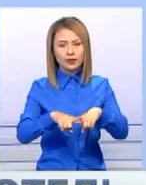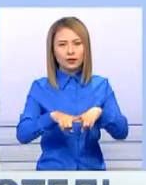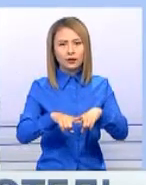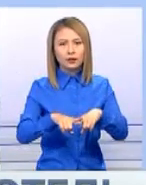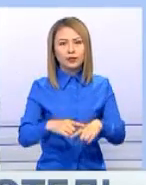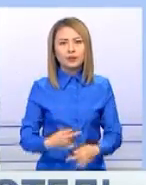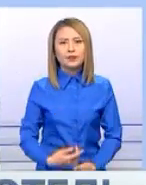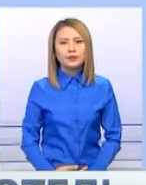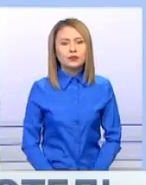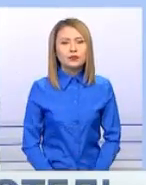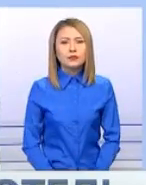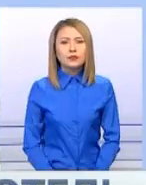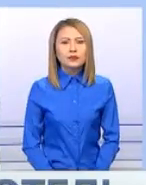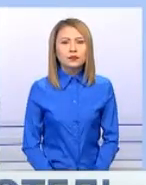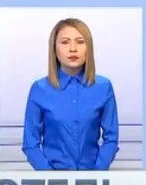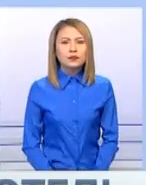бірі.